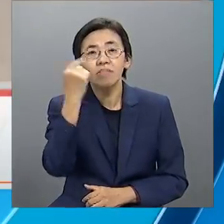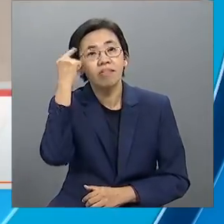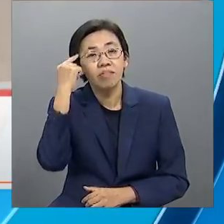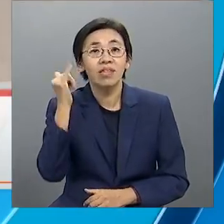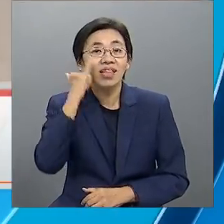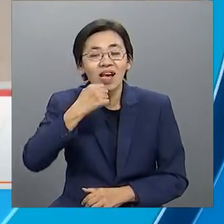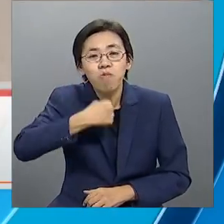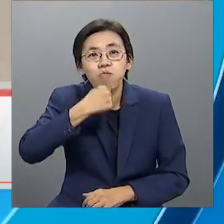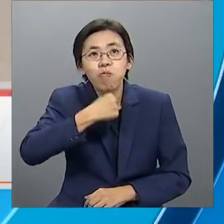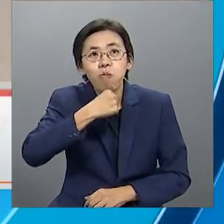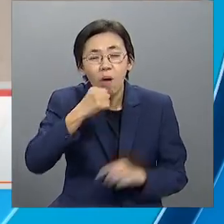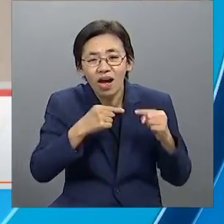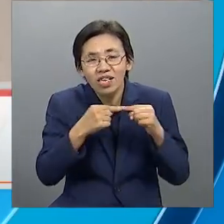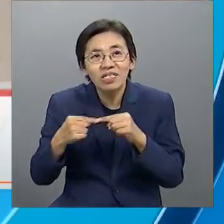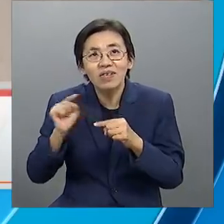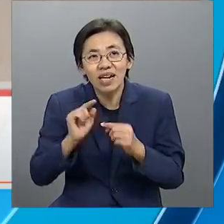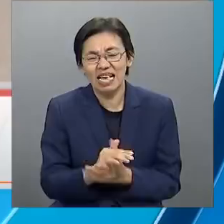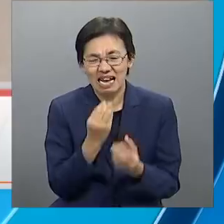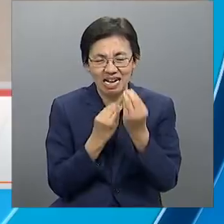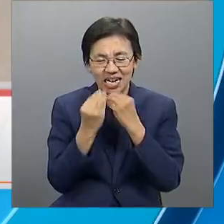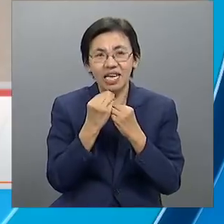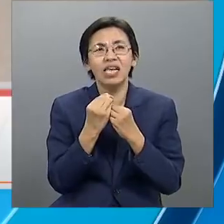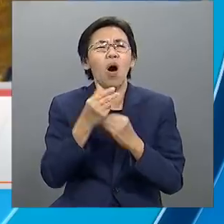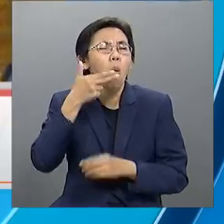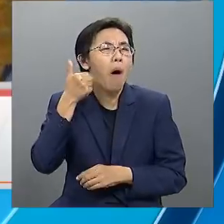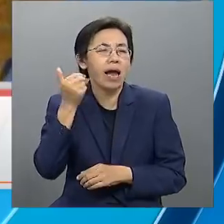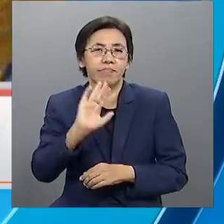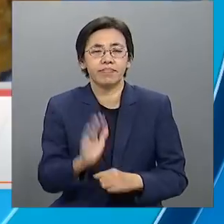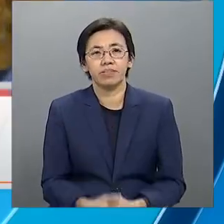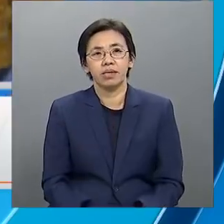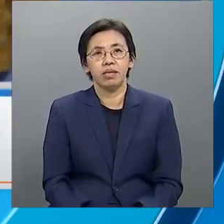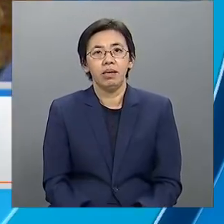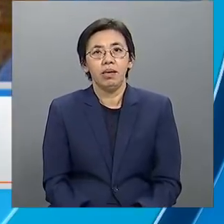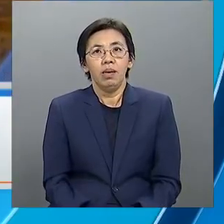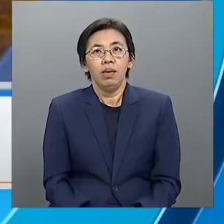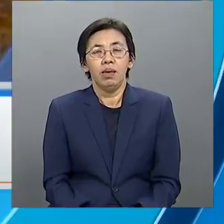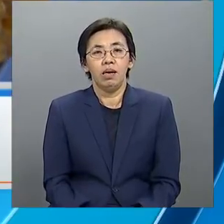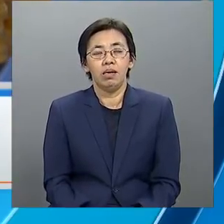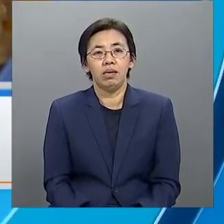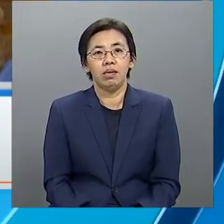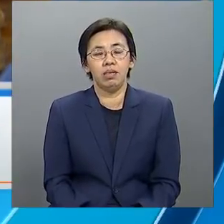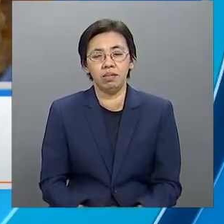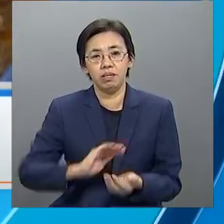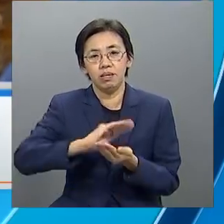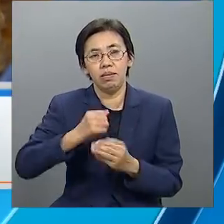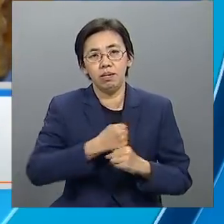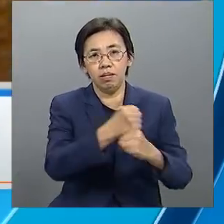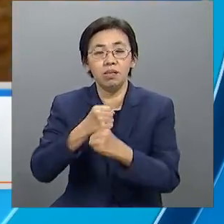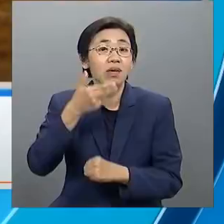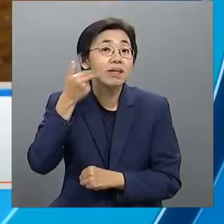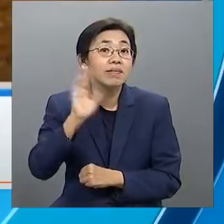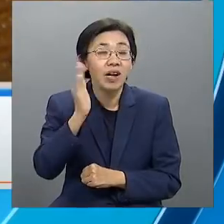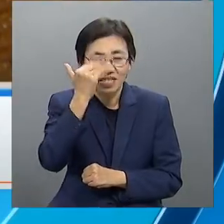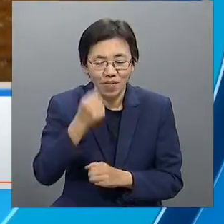รแล้วอะ จน ไม ่ เติมน้ำตาลเรื่องไม่กินของหวาน ไม่แต่จริงๆปกติมะม่วงกวนเขาก็ไม่ค่อยใส่น้ำตาลกันอยู่แล้วเพราะว่ามันมีความหวานอยู่ในตัวแล้วมัน